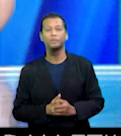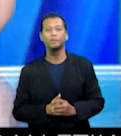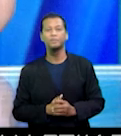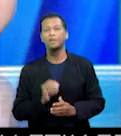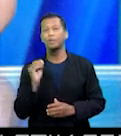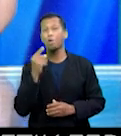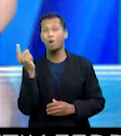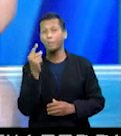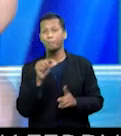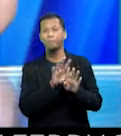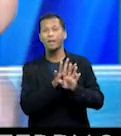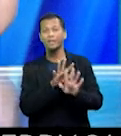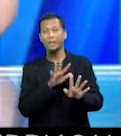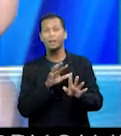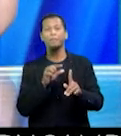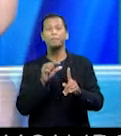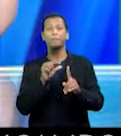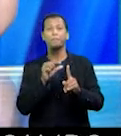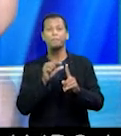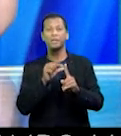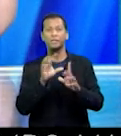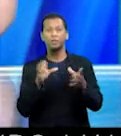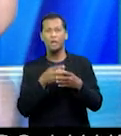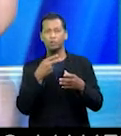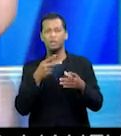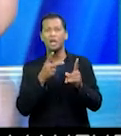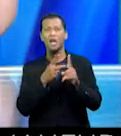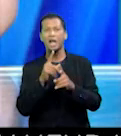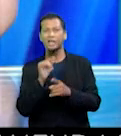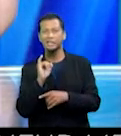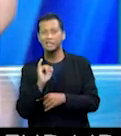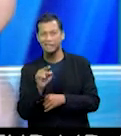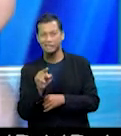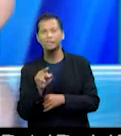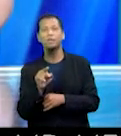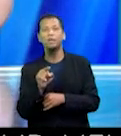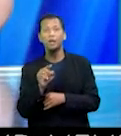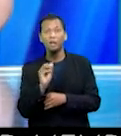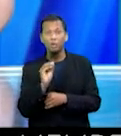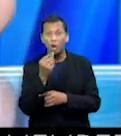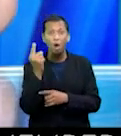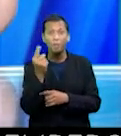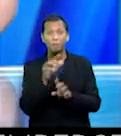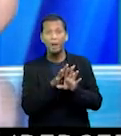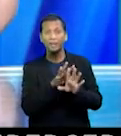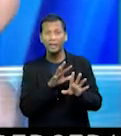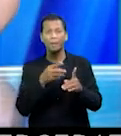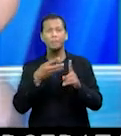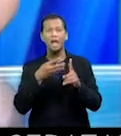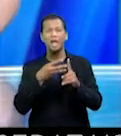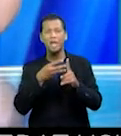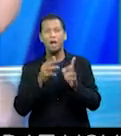Pemirsa, Ketua Umum Partai Persatuan Indonesia Haritanu Sudibyo menerima kunjungan Ketua Umum Partai Berkarya Maijen TNI Purnawirawan